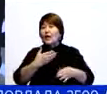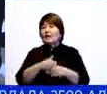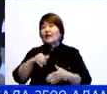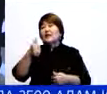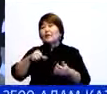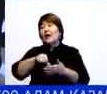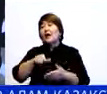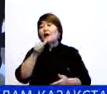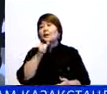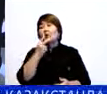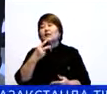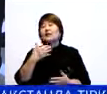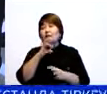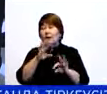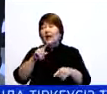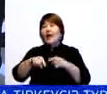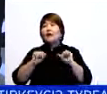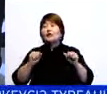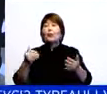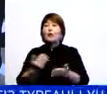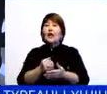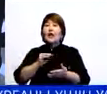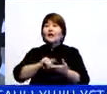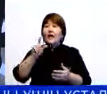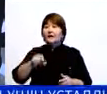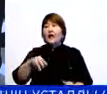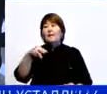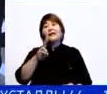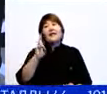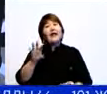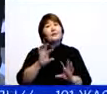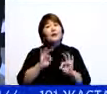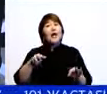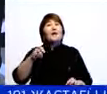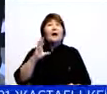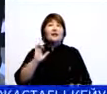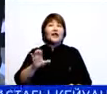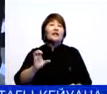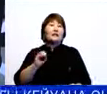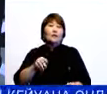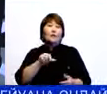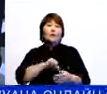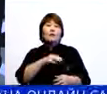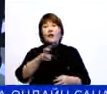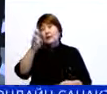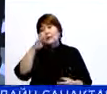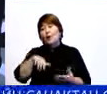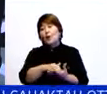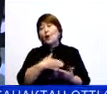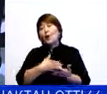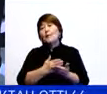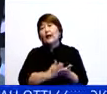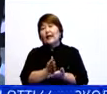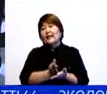байқап көргісі келетінін мәлімдеді. Әрі қарай спорт жаңалықтарымен әріптесім Мақсат Кәрбай бөліседі. Мақсат, сөз кезегі өзіңде. Мемлекет және қоғам